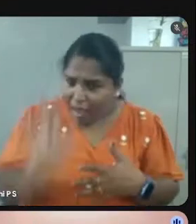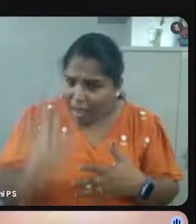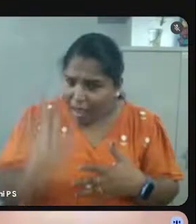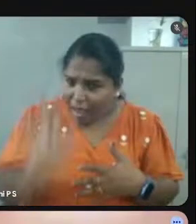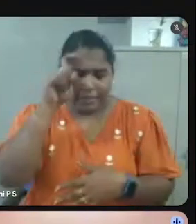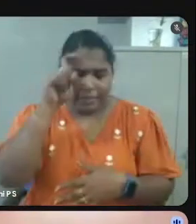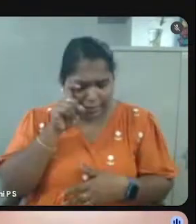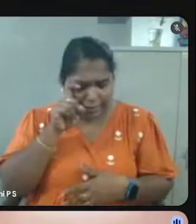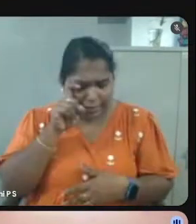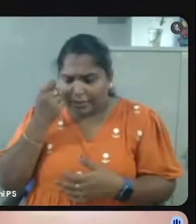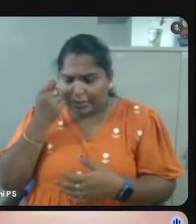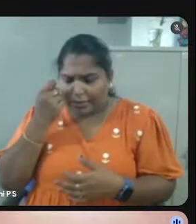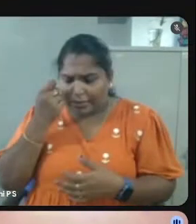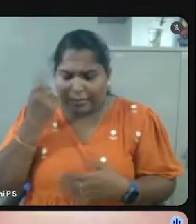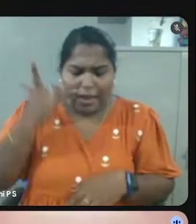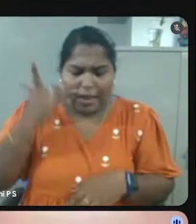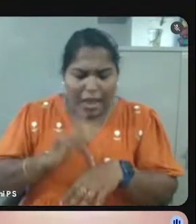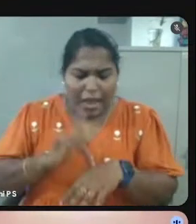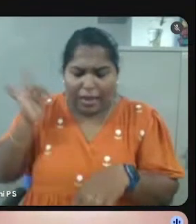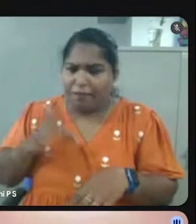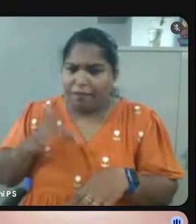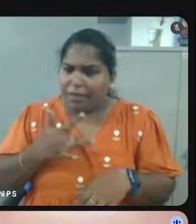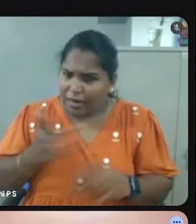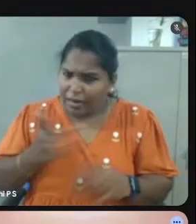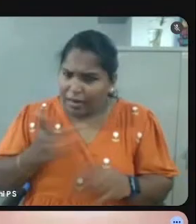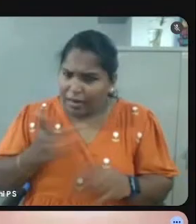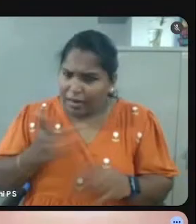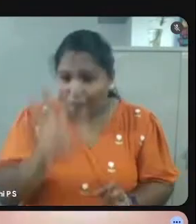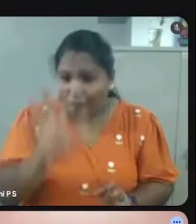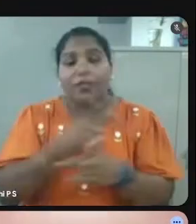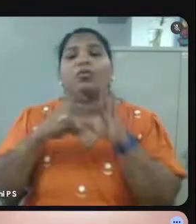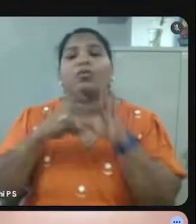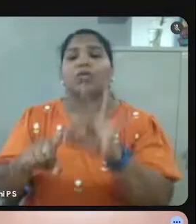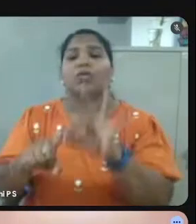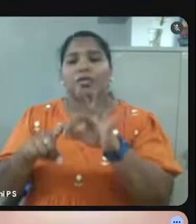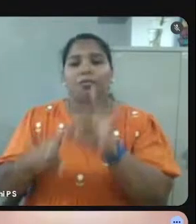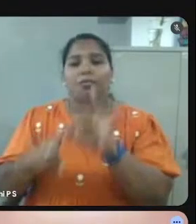ഇഷ്യൂസ് ഉണ്ടോ എന്ന് വളരെ ഒരു സെക്ഷുവൽ എഡ്യൂക്കേഷൻസ് കൊടുക്കാറുണ്ട്.